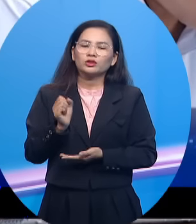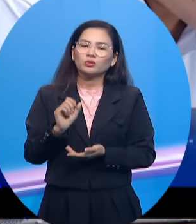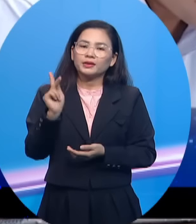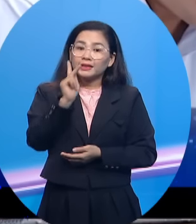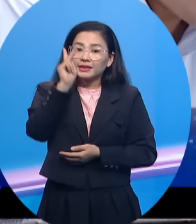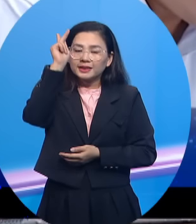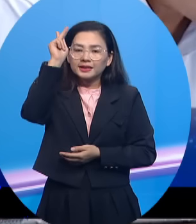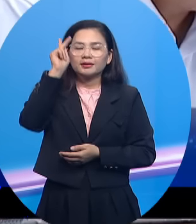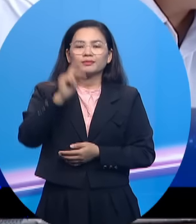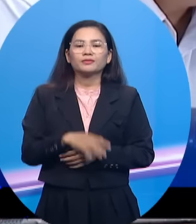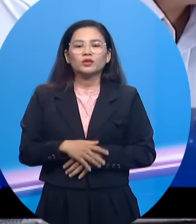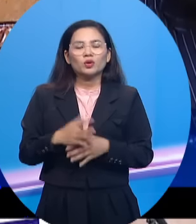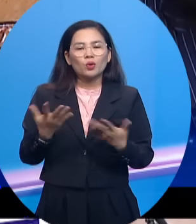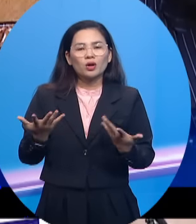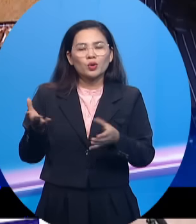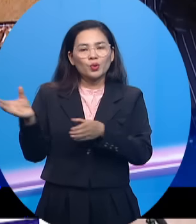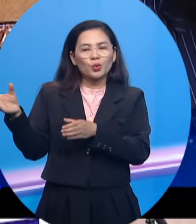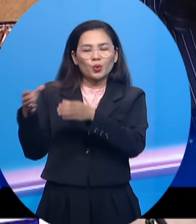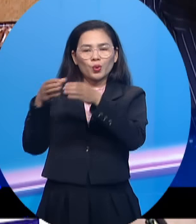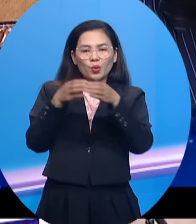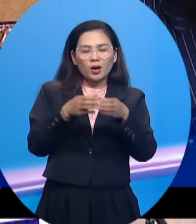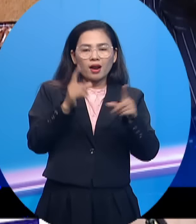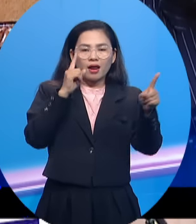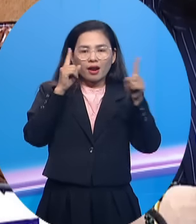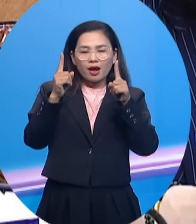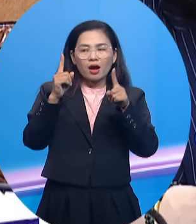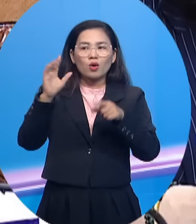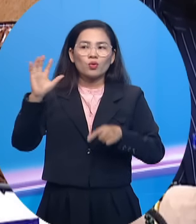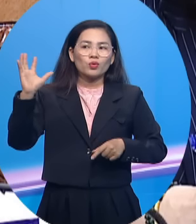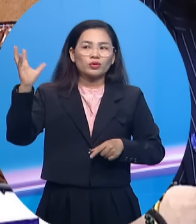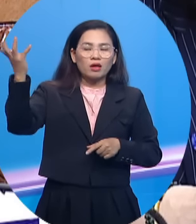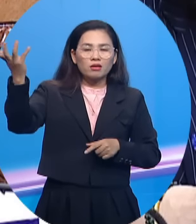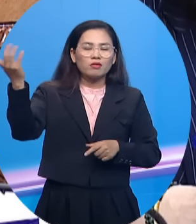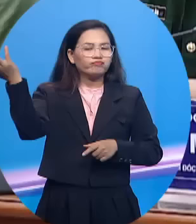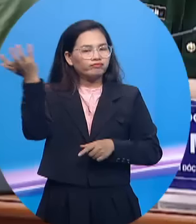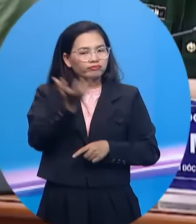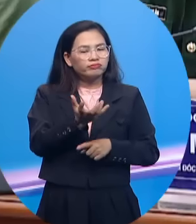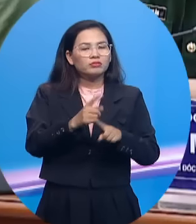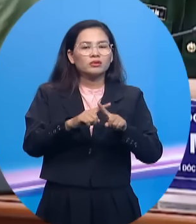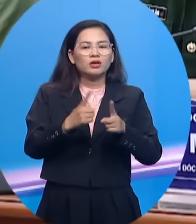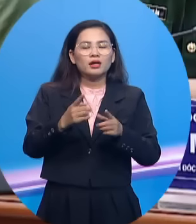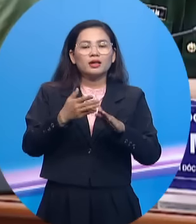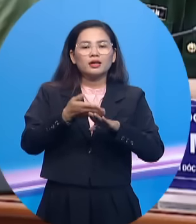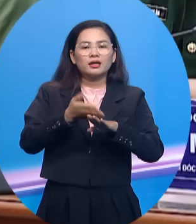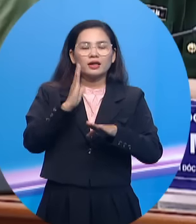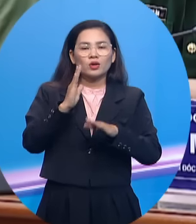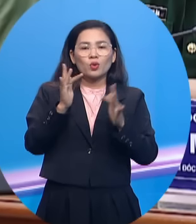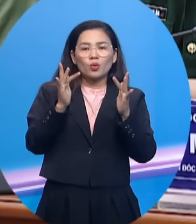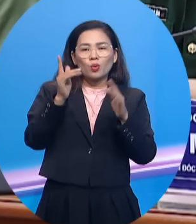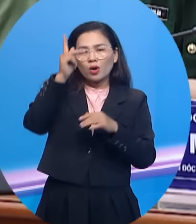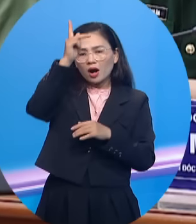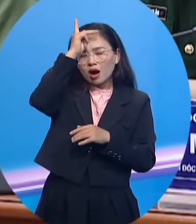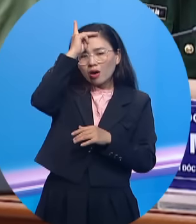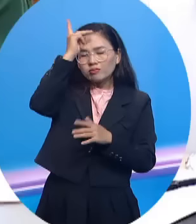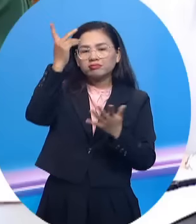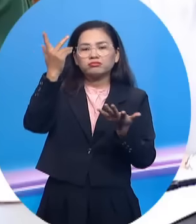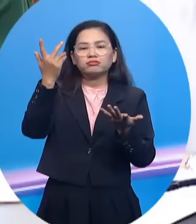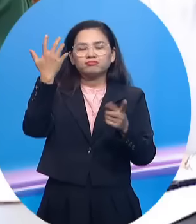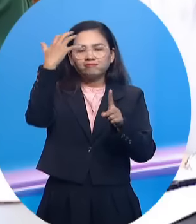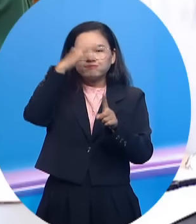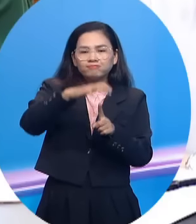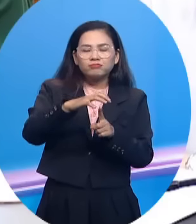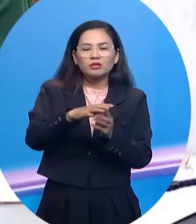các đoàn viếng của nguyên thủ quốc gia, đoàn lãnh đạo cấp cao các nước. Thủ tướng cũng nhấn mạnh yêu cầu ứng dụng tiến bộ khoa học công nghệ trong nghiên cứu về